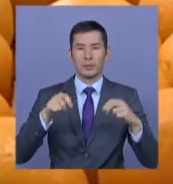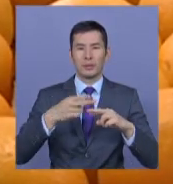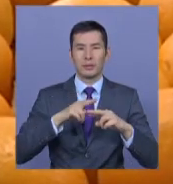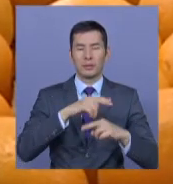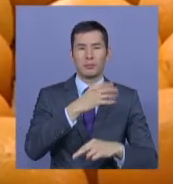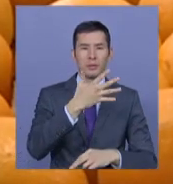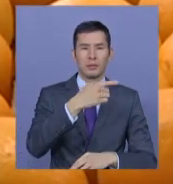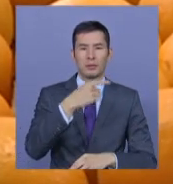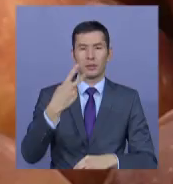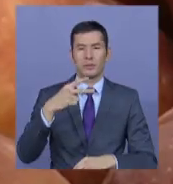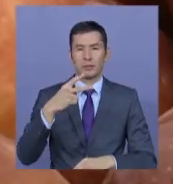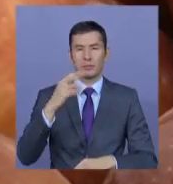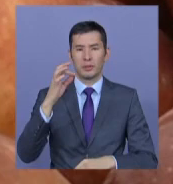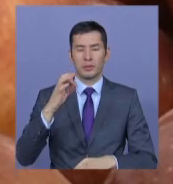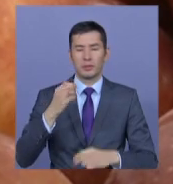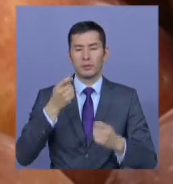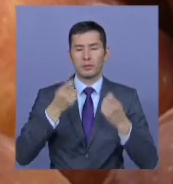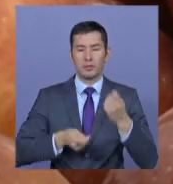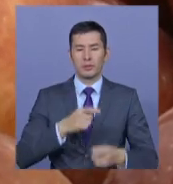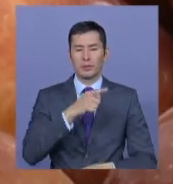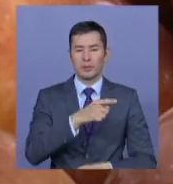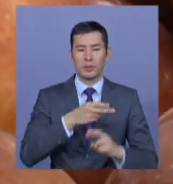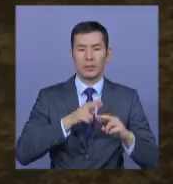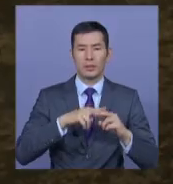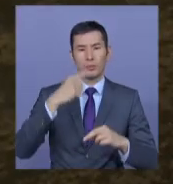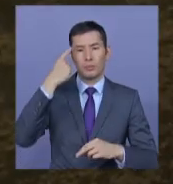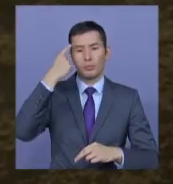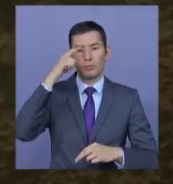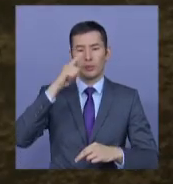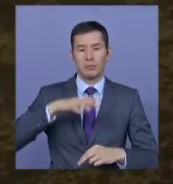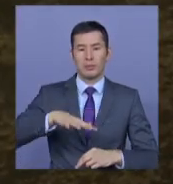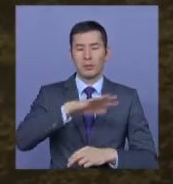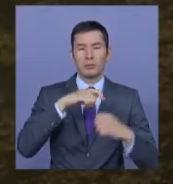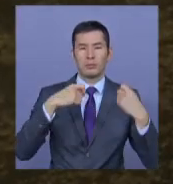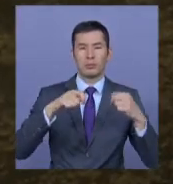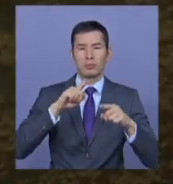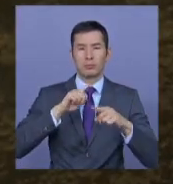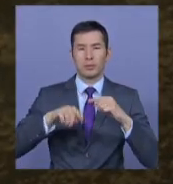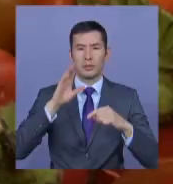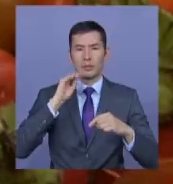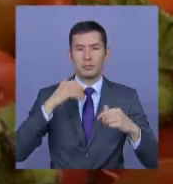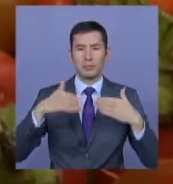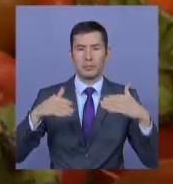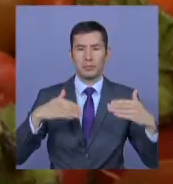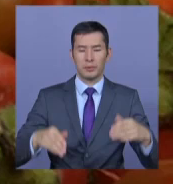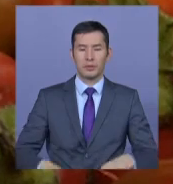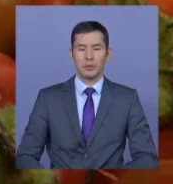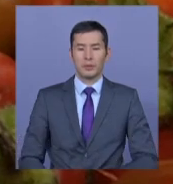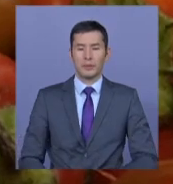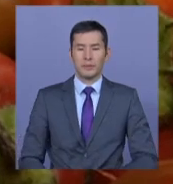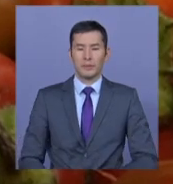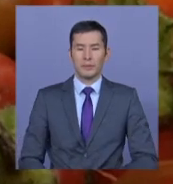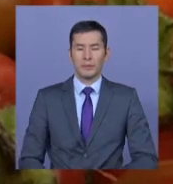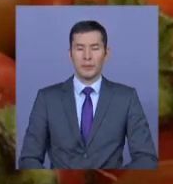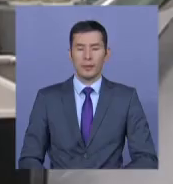Басаяғы 200 тонна тауар сатылымға түсіпті. Мұндай шара шаруа қожалықтарына өнімдерін делдалсыз саудалауға мүмкіндік береді. Жадырау